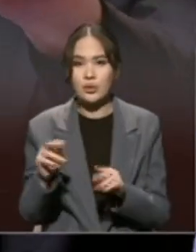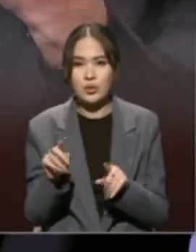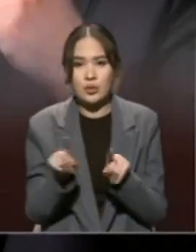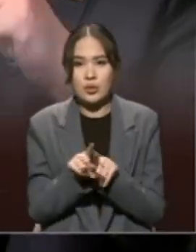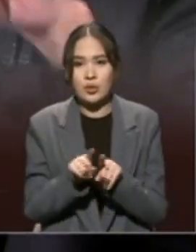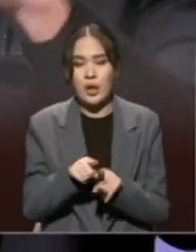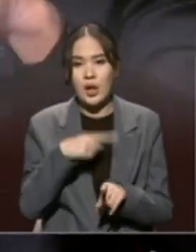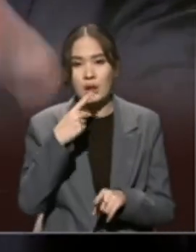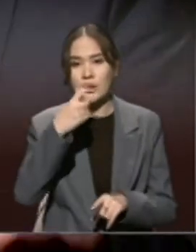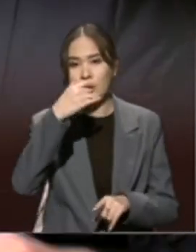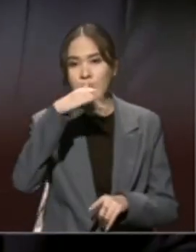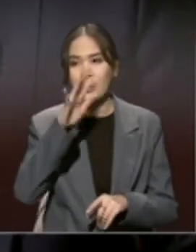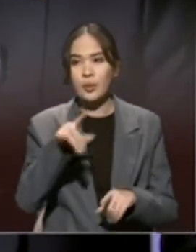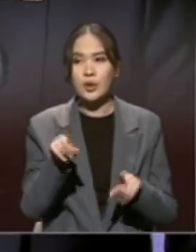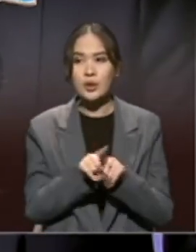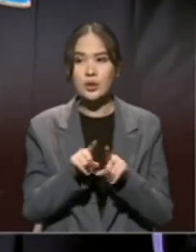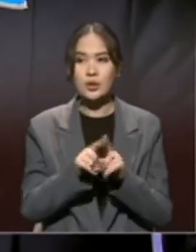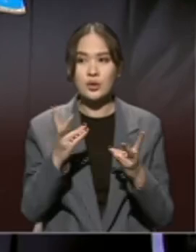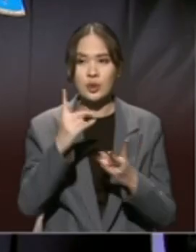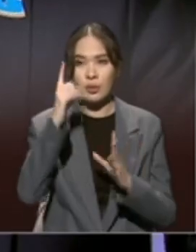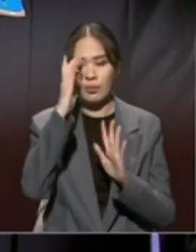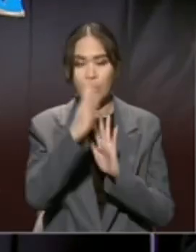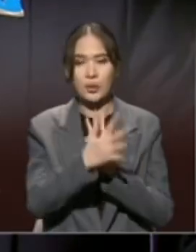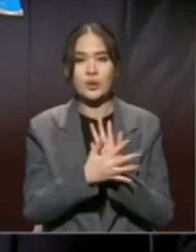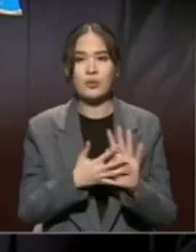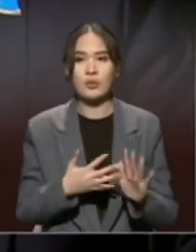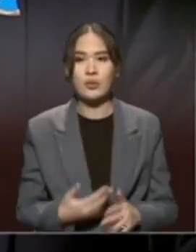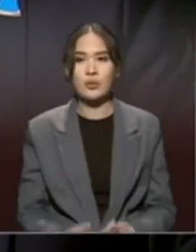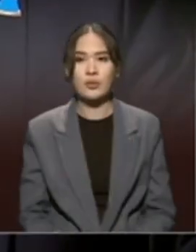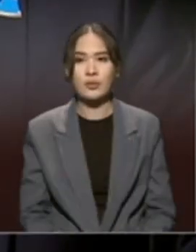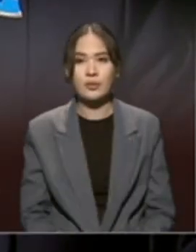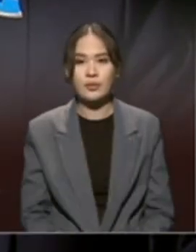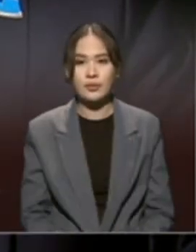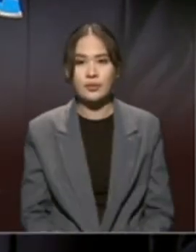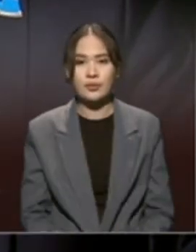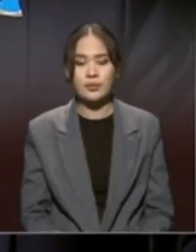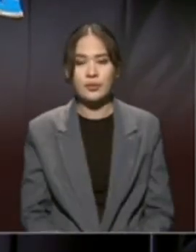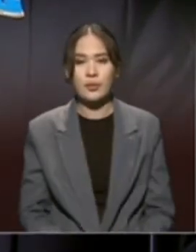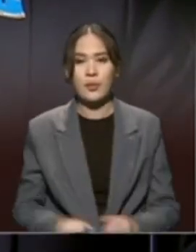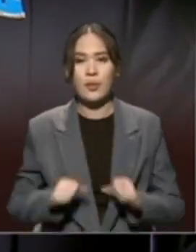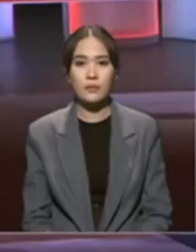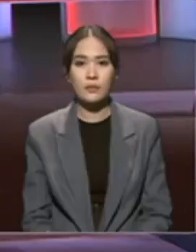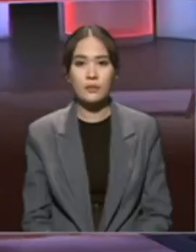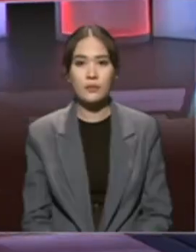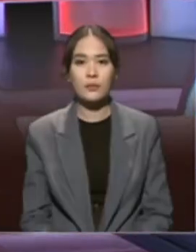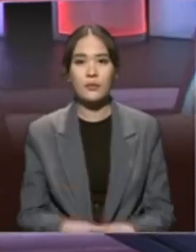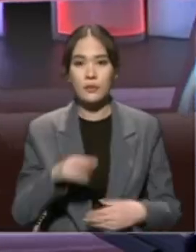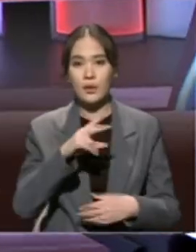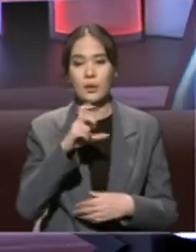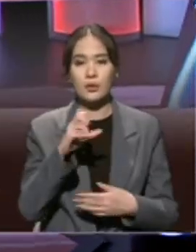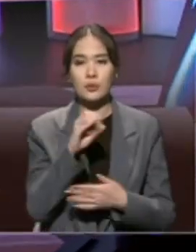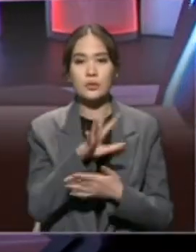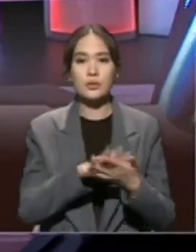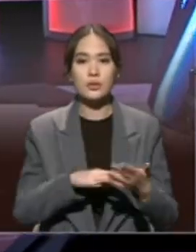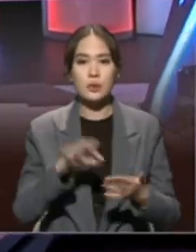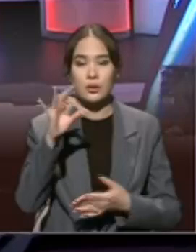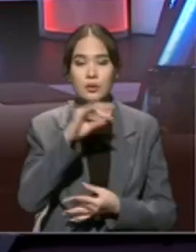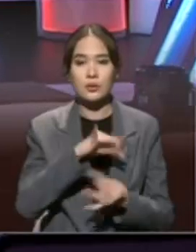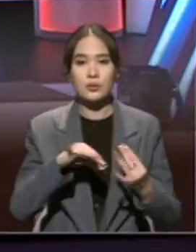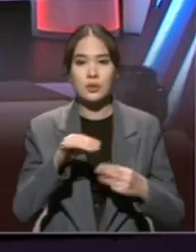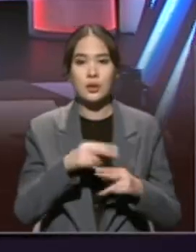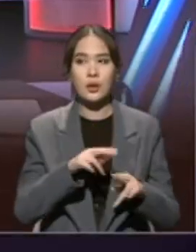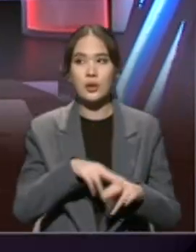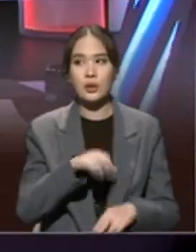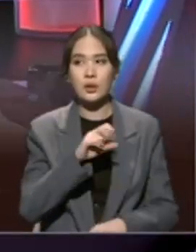ғой мысалға. Сондықтан оны да ескеру керек деген ғой мысалға. Қауіпті. Тәуекелдері бар дейсіз. Бір кетеміз. Әрі қарай жалғастырсақ, міне